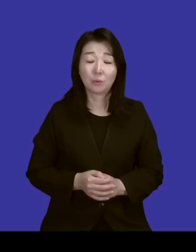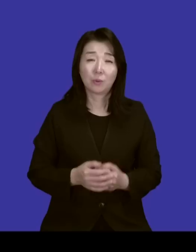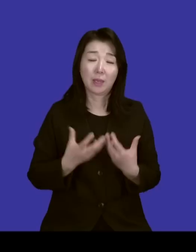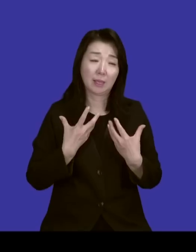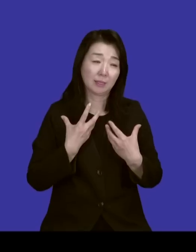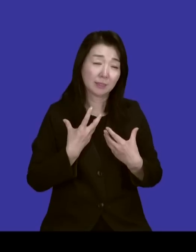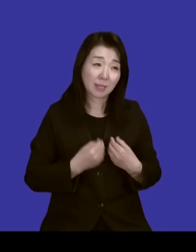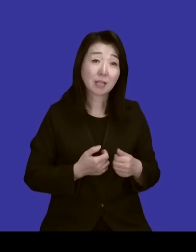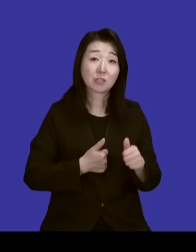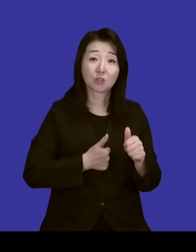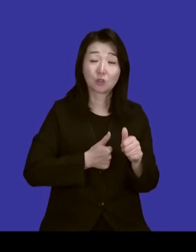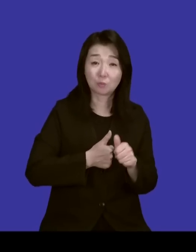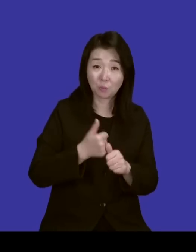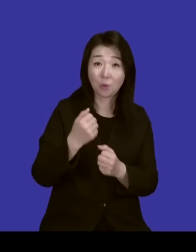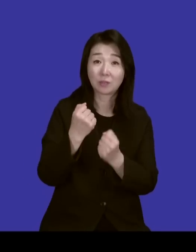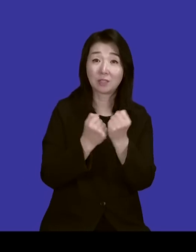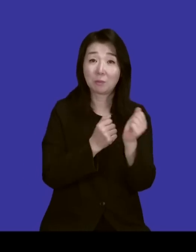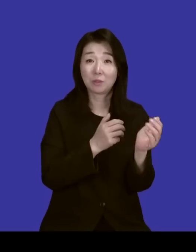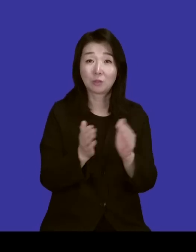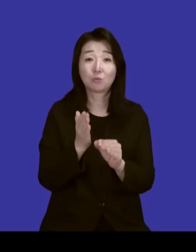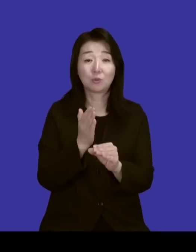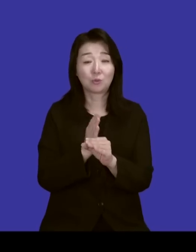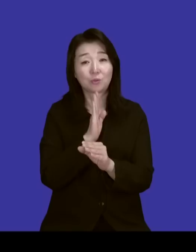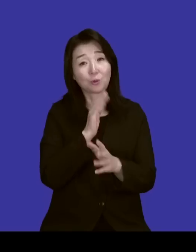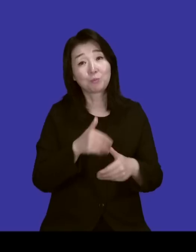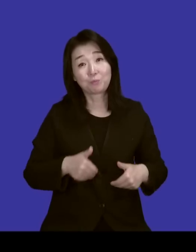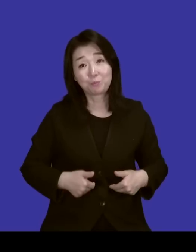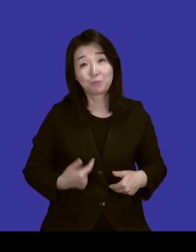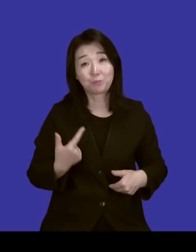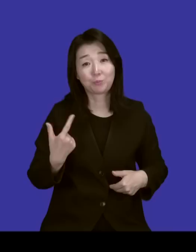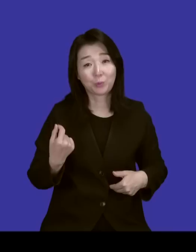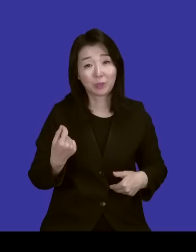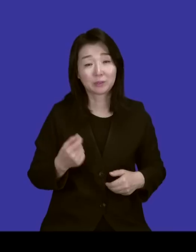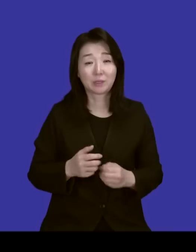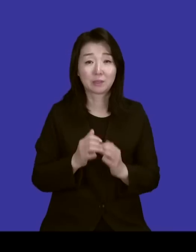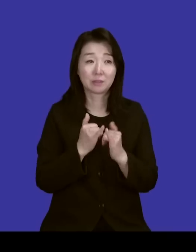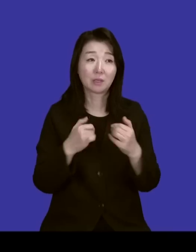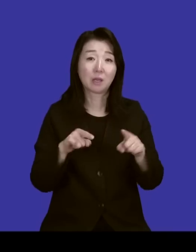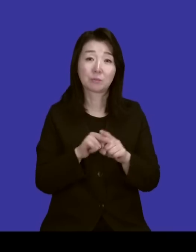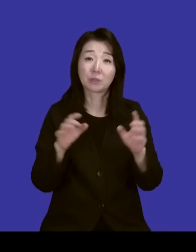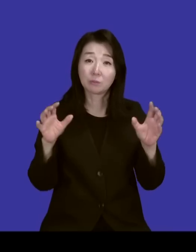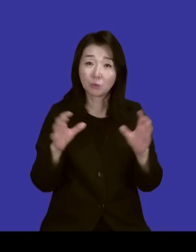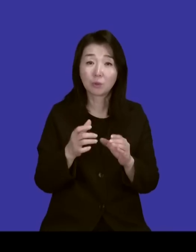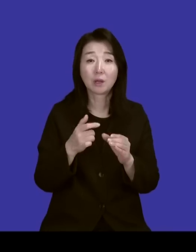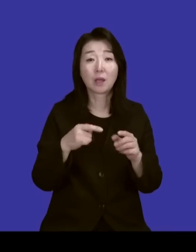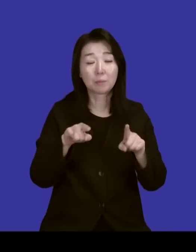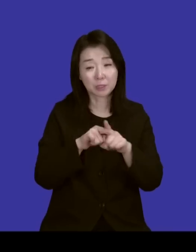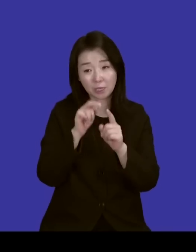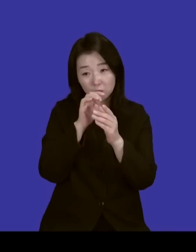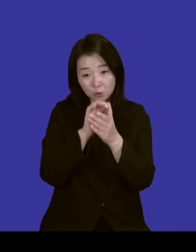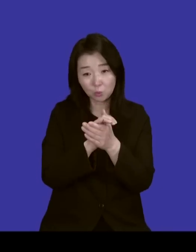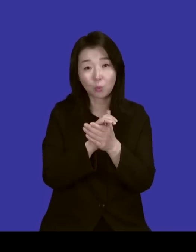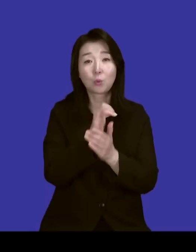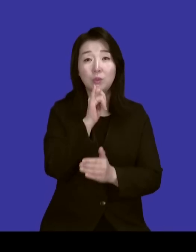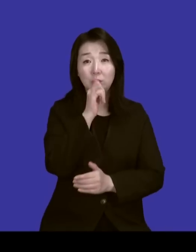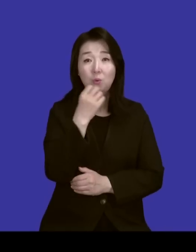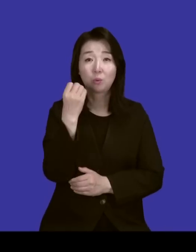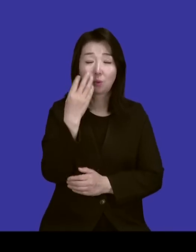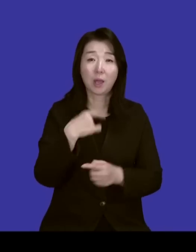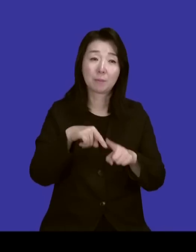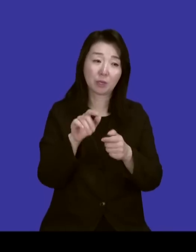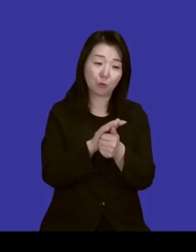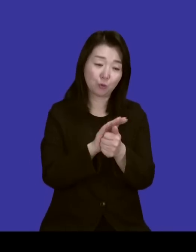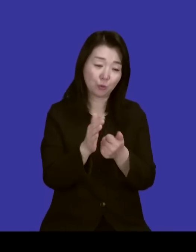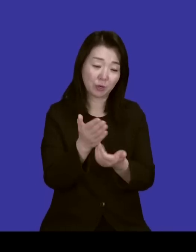걸 준비하고 있어요. 아, 상실 목사님 너무 극복 필요합니다. 세미나. 그래서 네. 그런 분들과 함께 모여서 같이 네. 기도하고 네. 함께